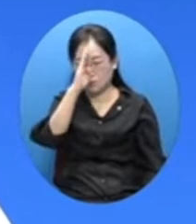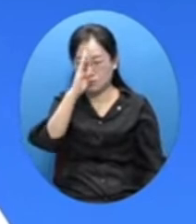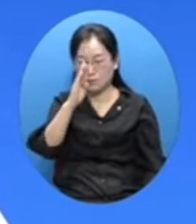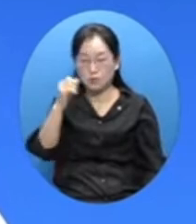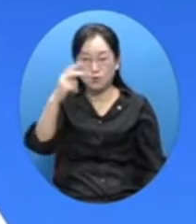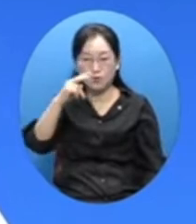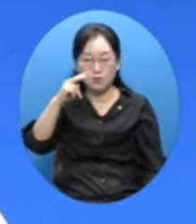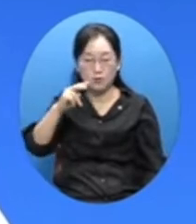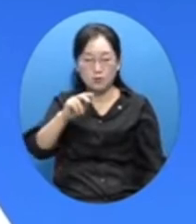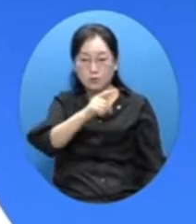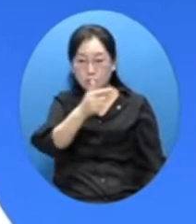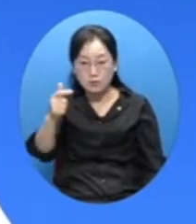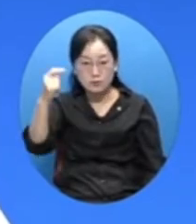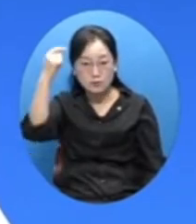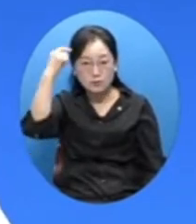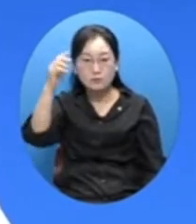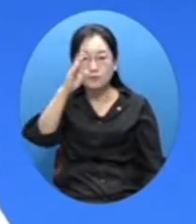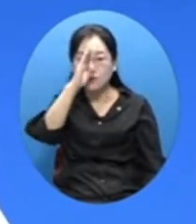각종 정신질환은